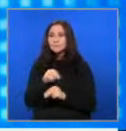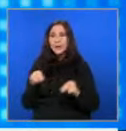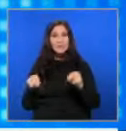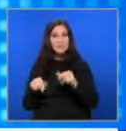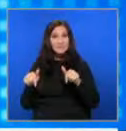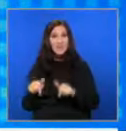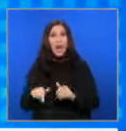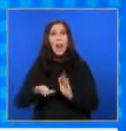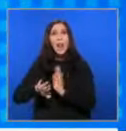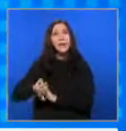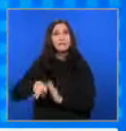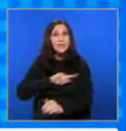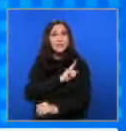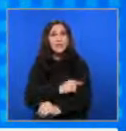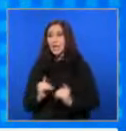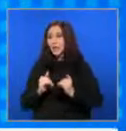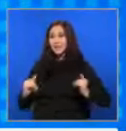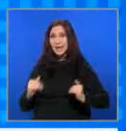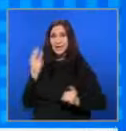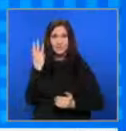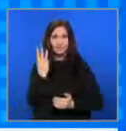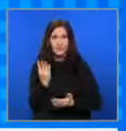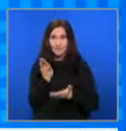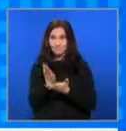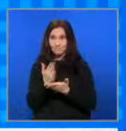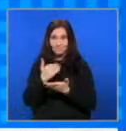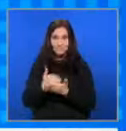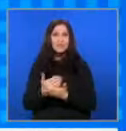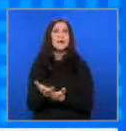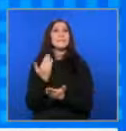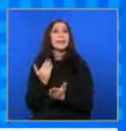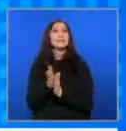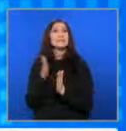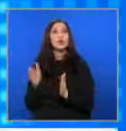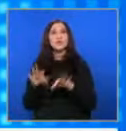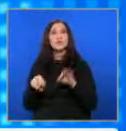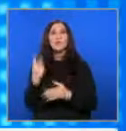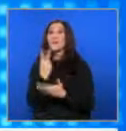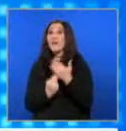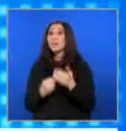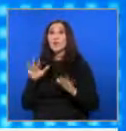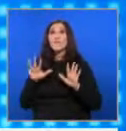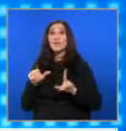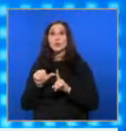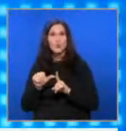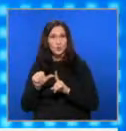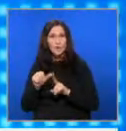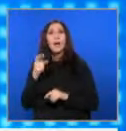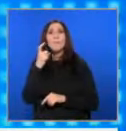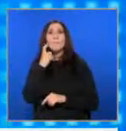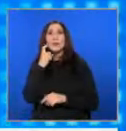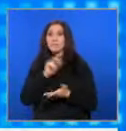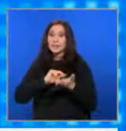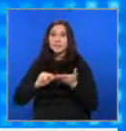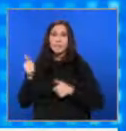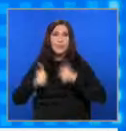сега, левите сили разделени на три за предсрочните избори, 2-1 на 9 юни. БСП се регистрираха за